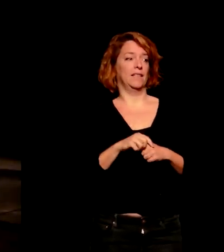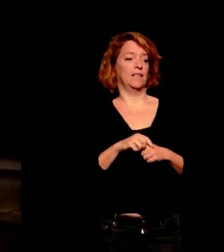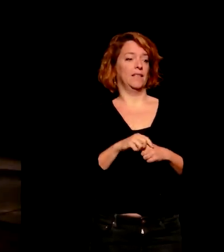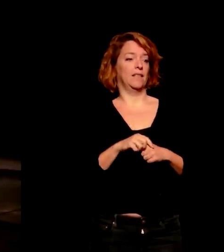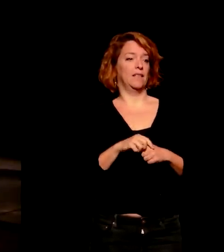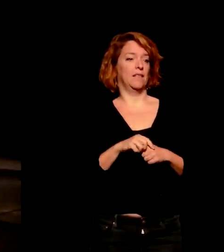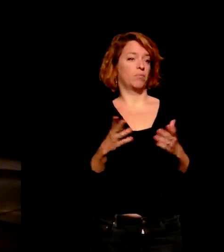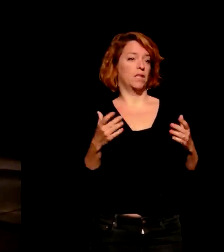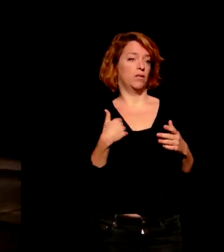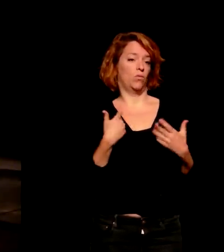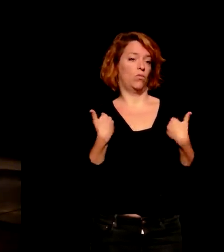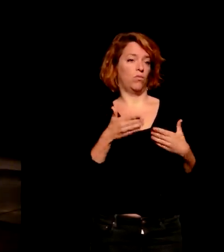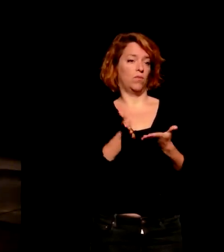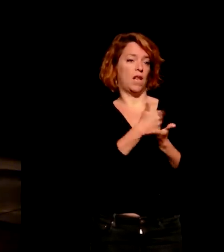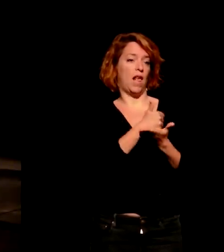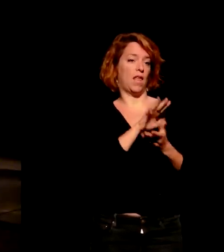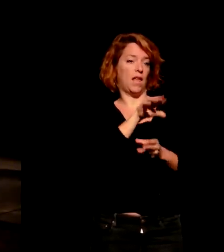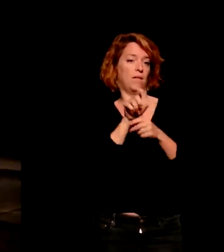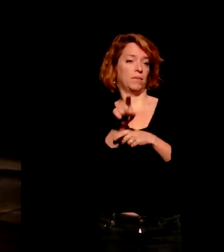Et puis on est salarié de cette entreprise. Voilà.